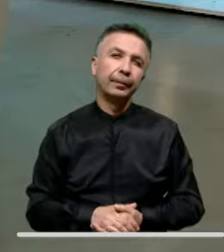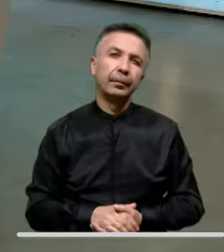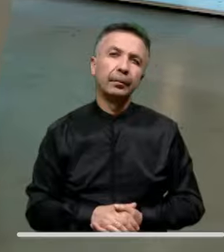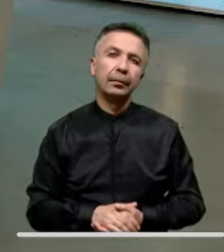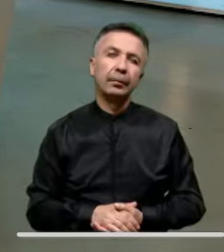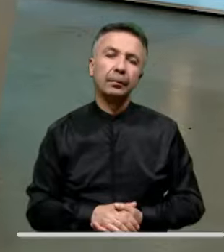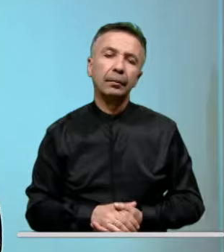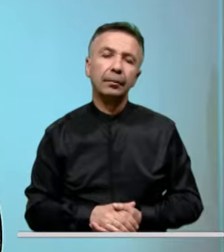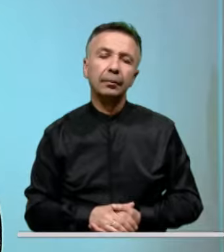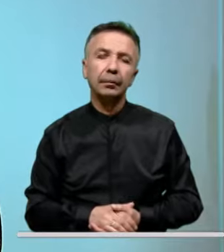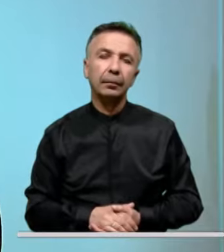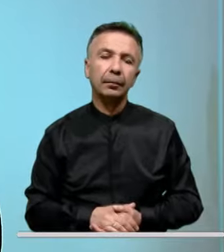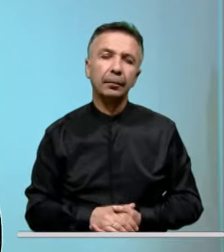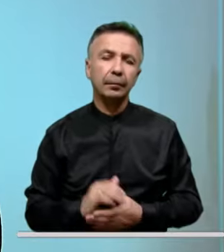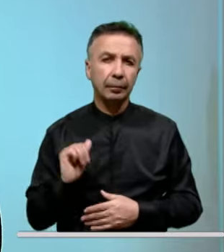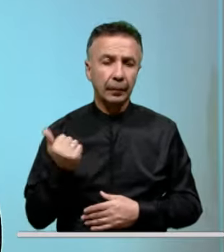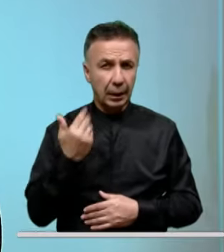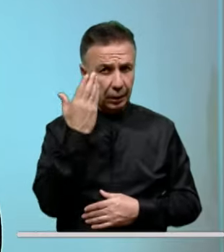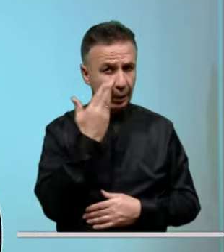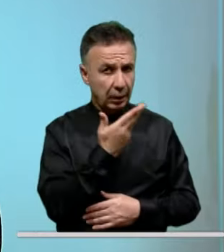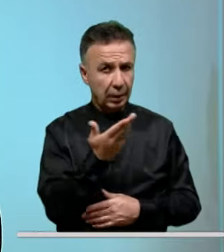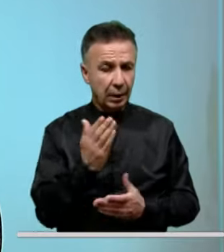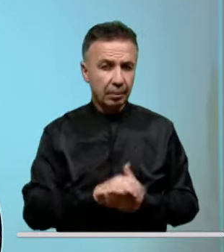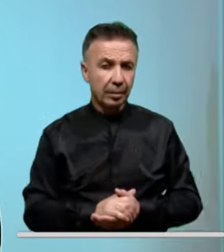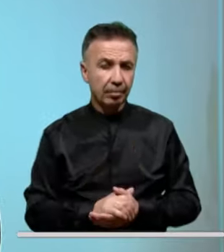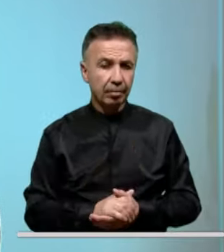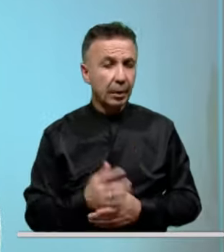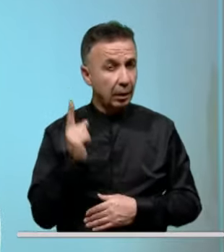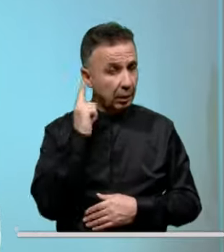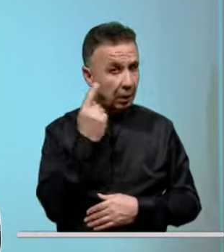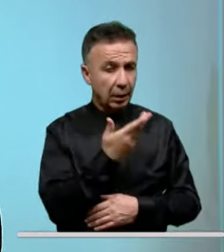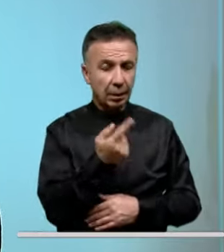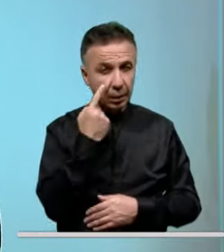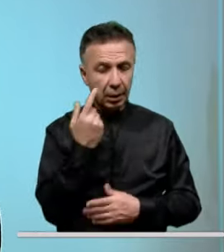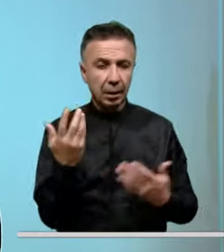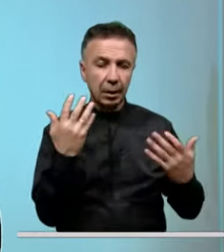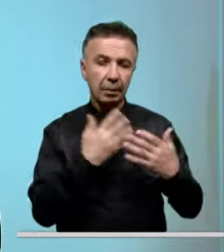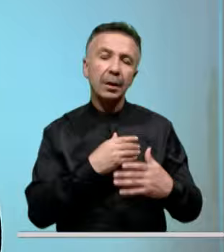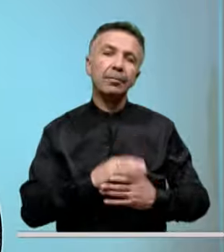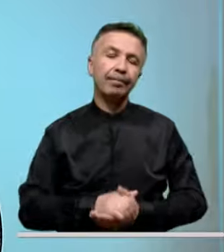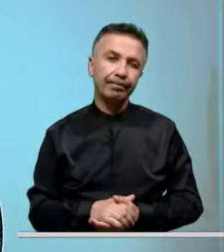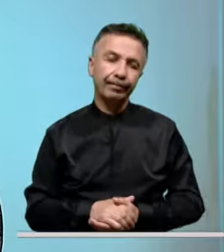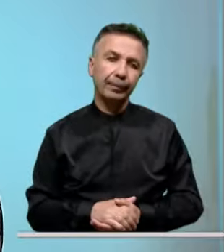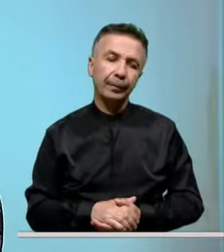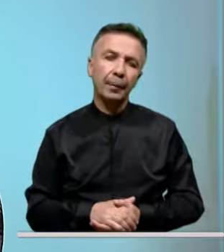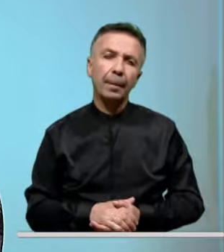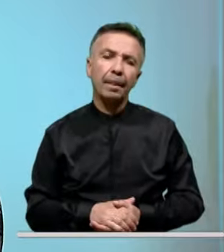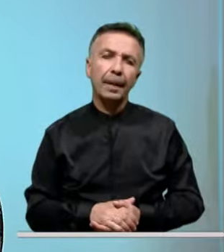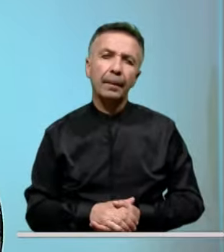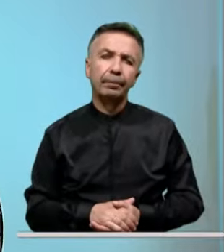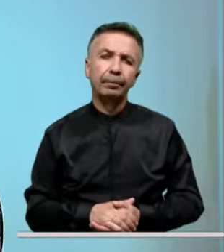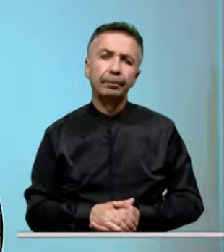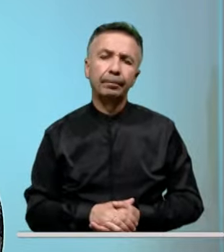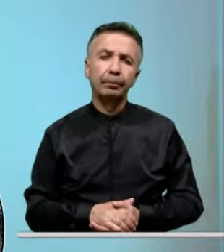sahbihi ecmaîn. Değerli izleyicilerimize, dinleyicilerimize hayırlı akşamlar temenni ediyorum. Allah razı olsun.